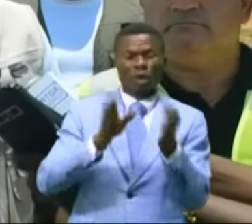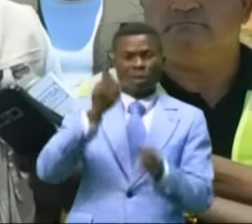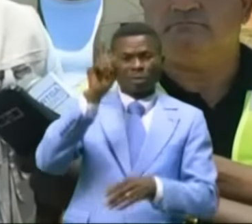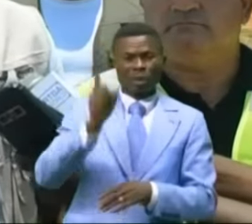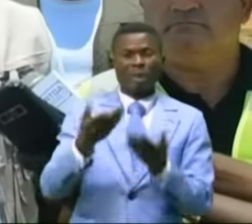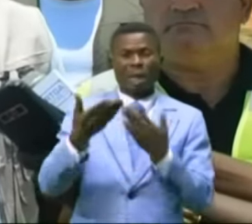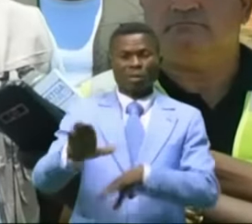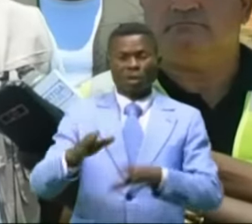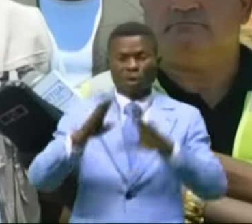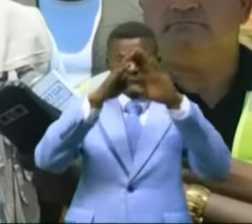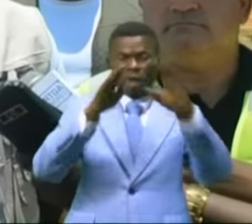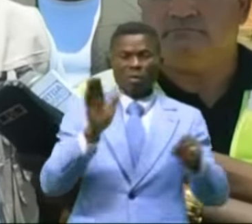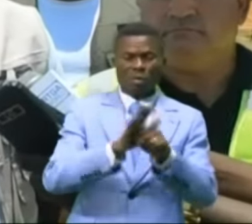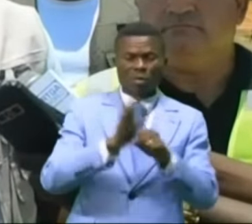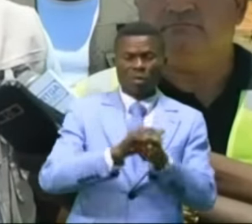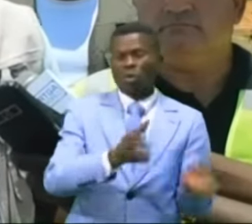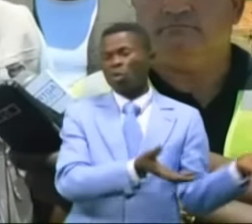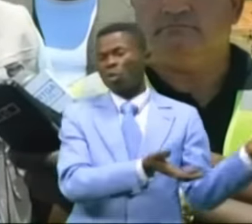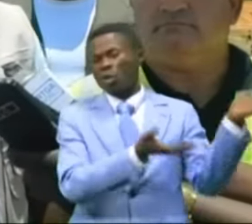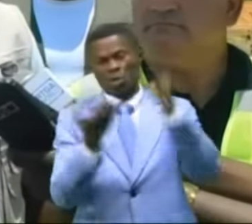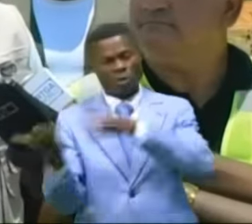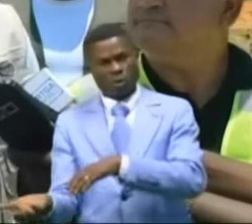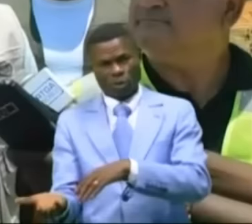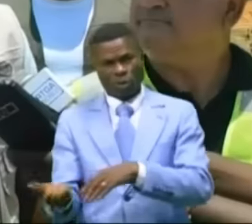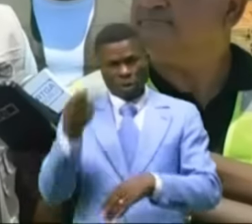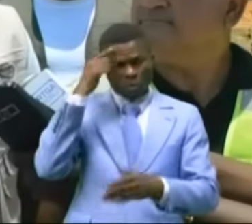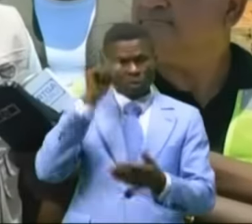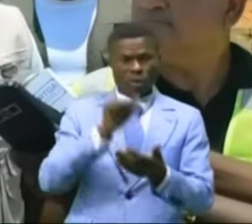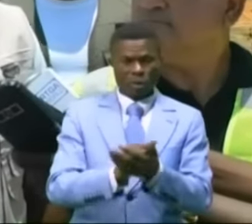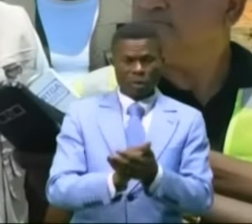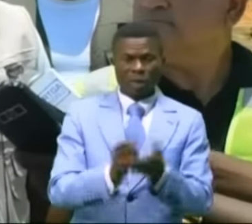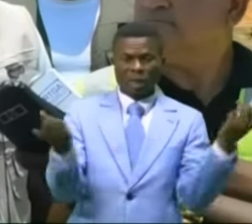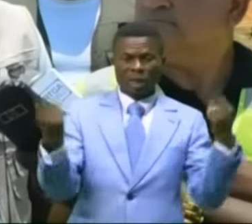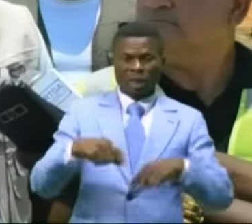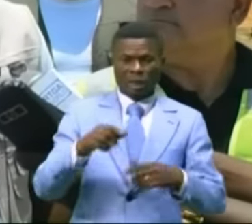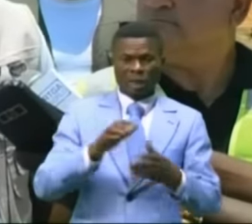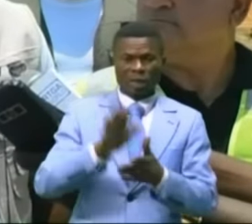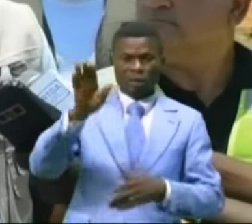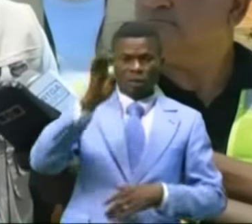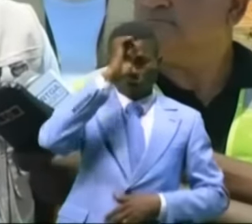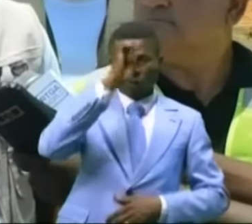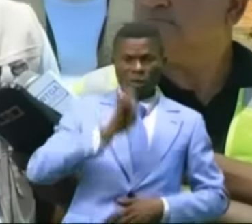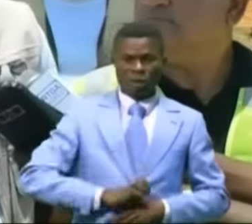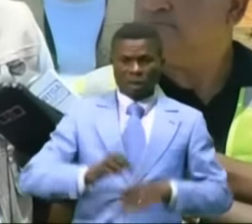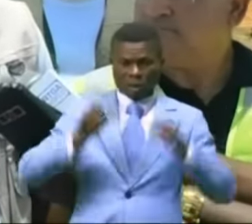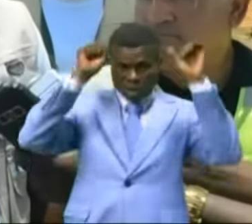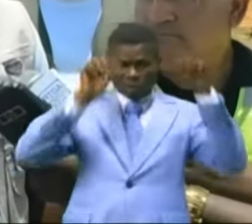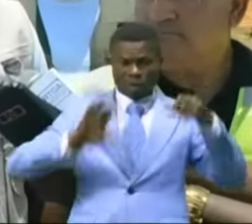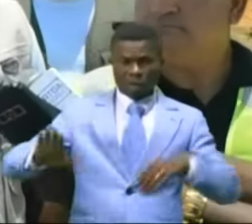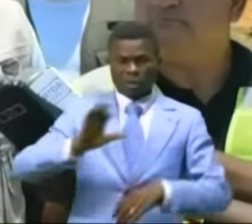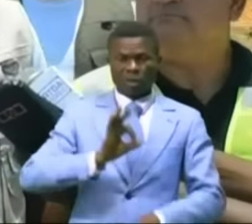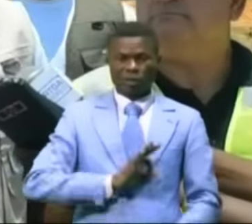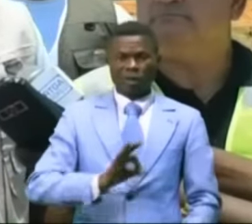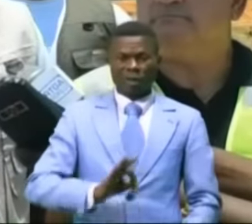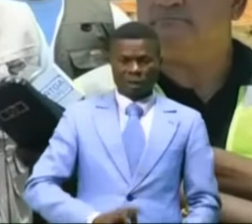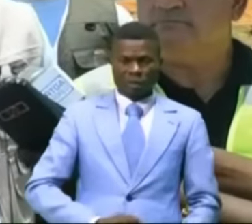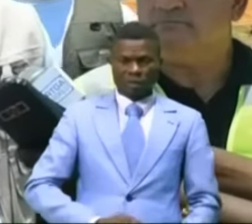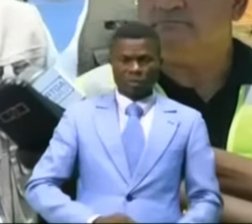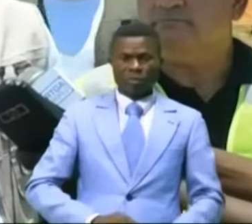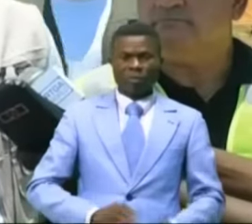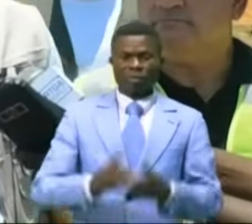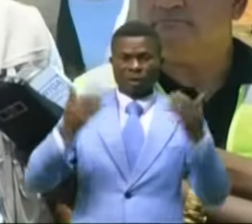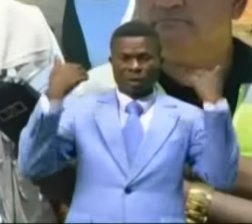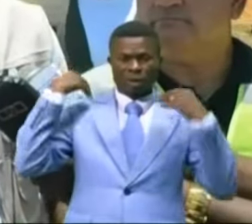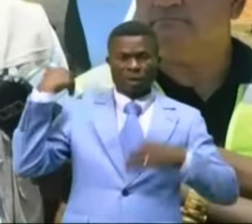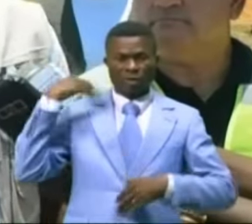beaucoup de maisons emportées. Et pour ce faire, lorsque son Excellence Félix-Antoine Tshisekedi Tshilombo, président de la République, chef de